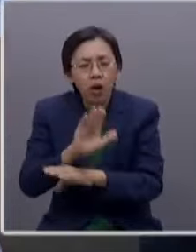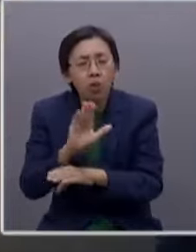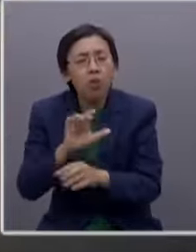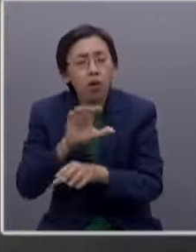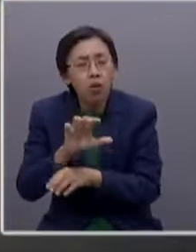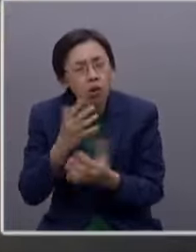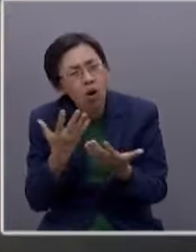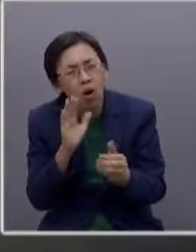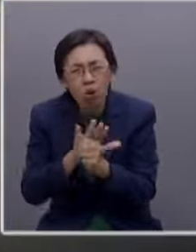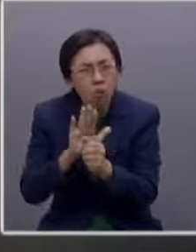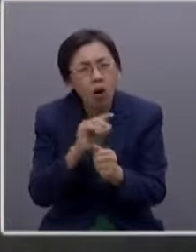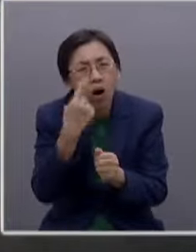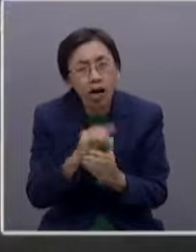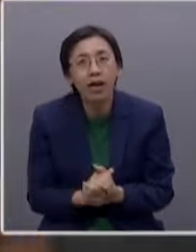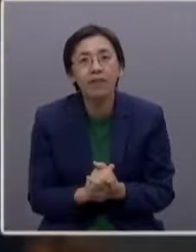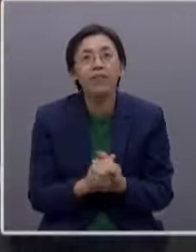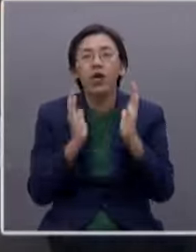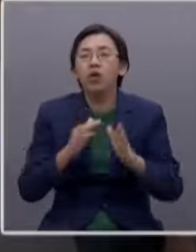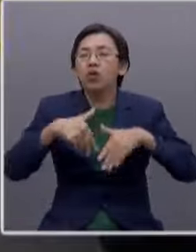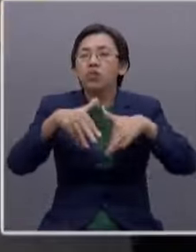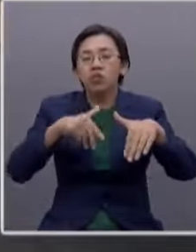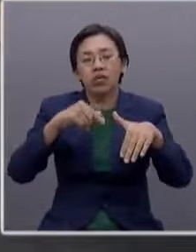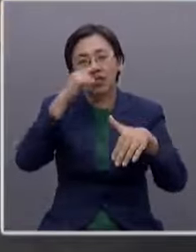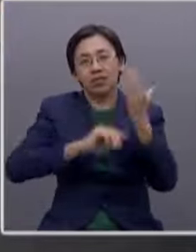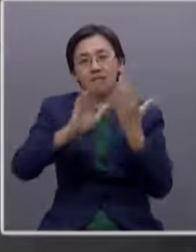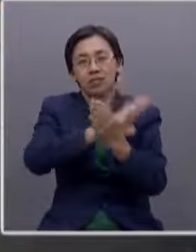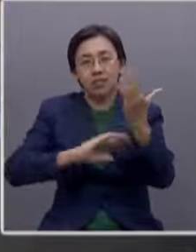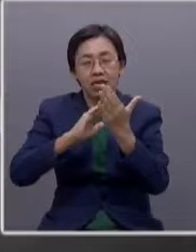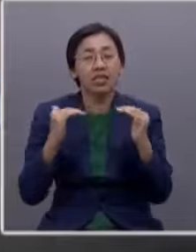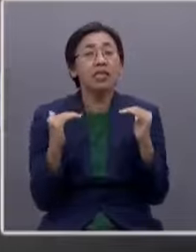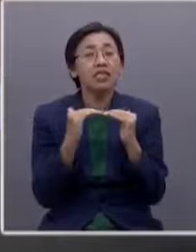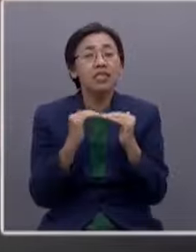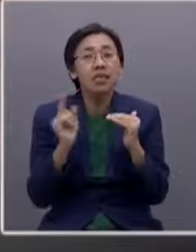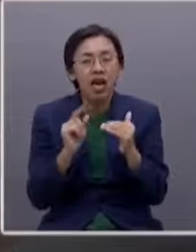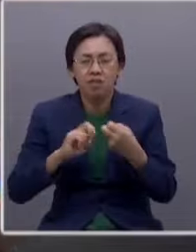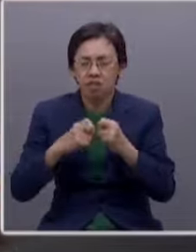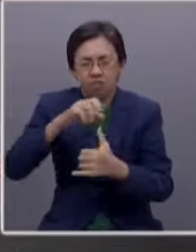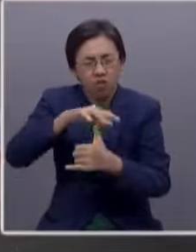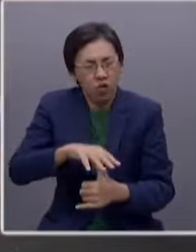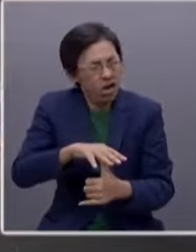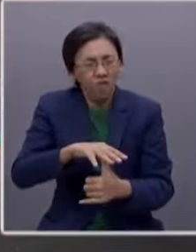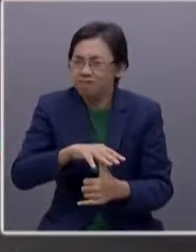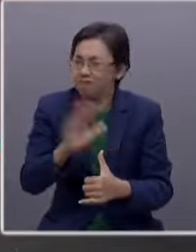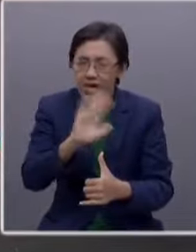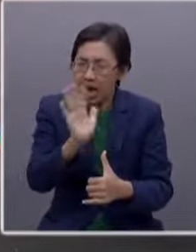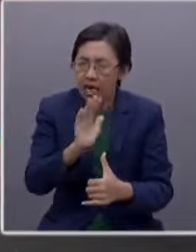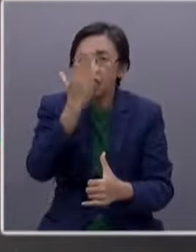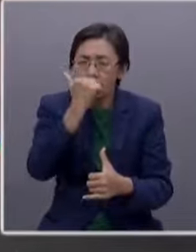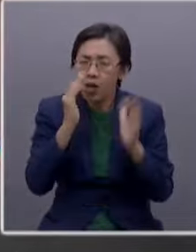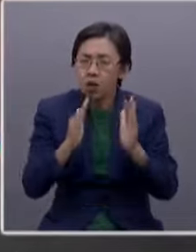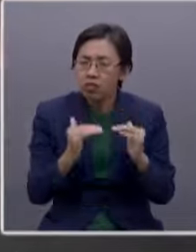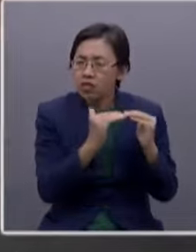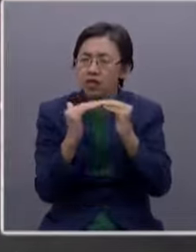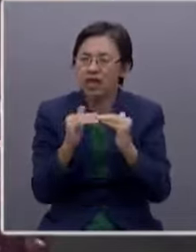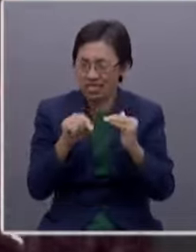ค่ะที่อยู่บนผืนแผ่นดินไทยนี่นะคะเพราะว่าสิทธิในการที่จะไม่ถูกเลือกปฏิบัติเป็นสิทธิมุชนขั้นพื้นฐานของทุกคนค่ะครับขอบคุณ